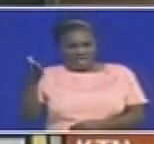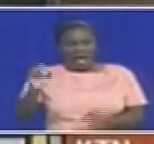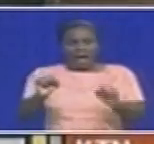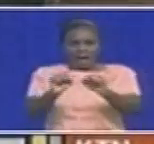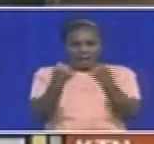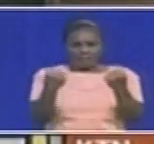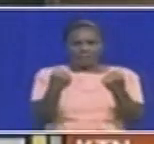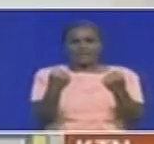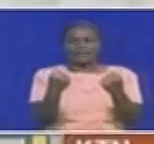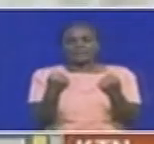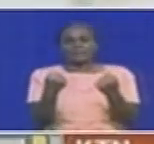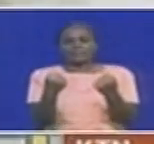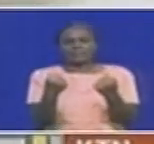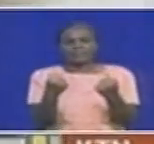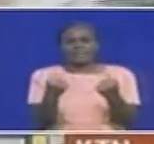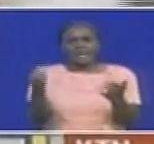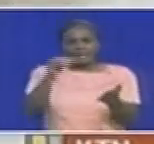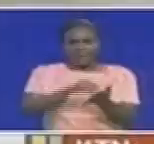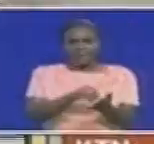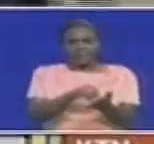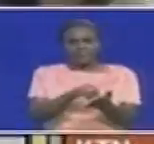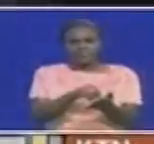as required by law.